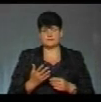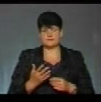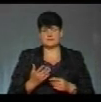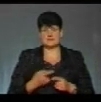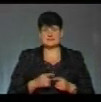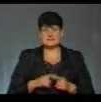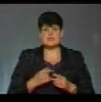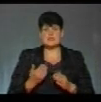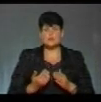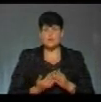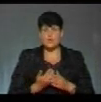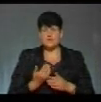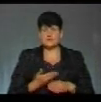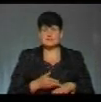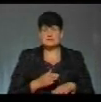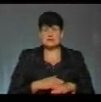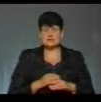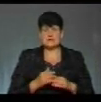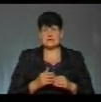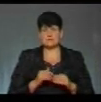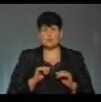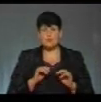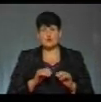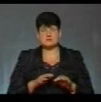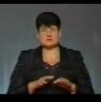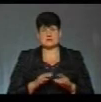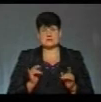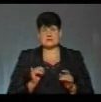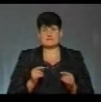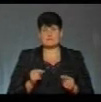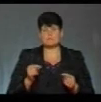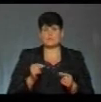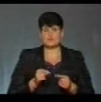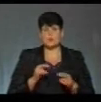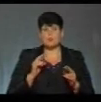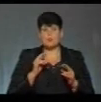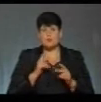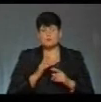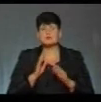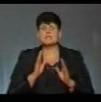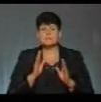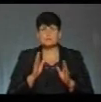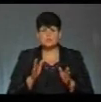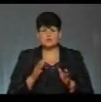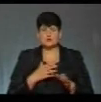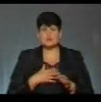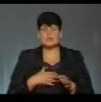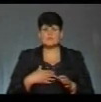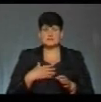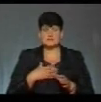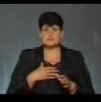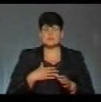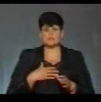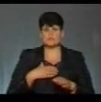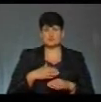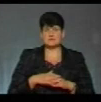це нове і новий складний процес. І, відповідно, помилки будуть. І важливо визнавати, зараз я